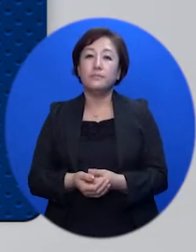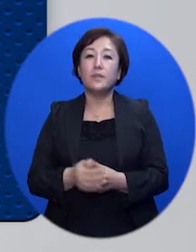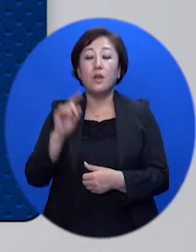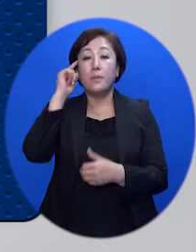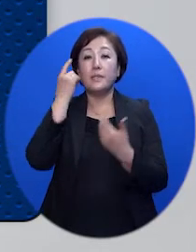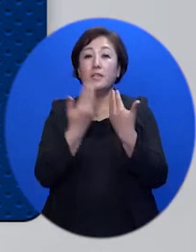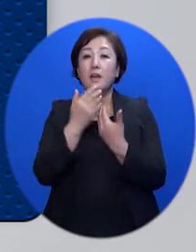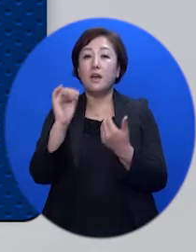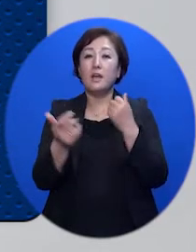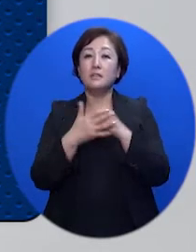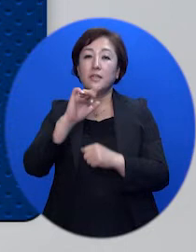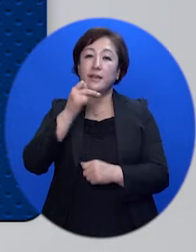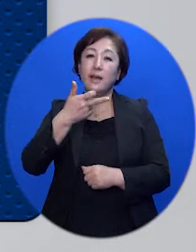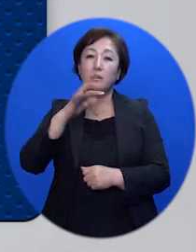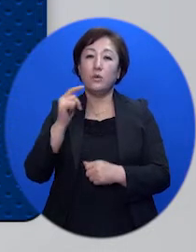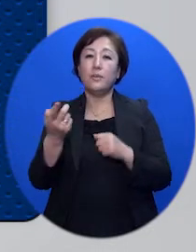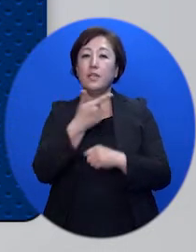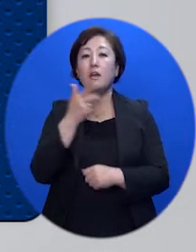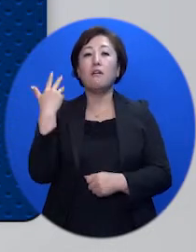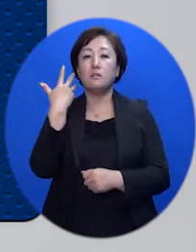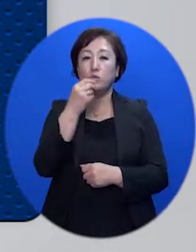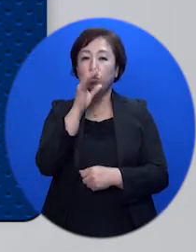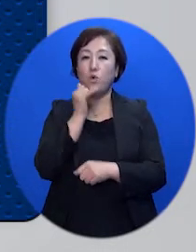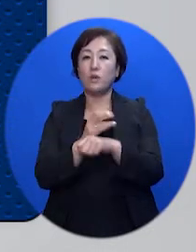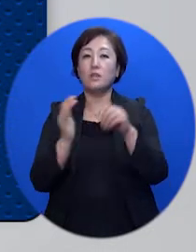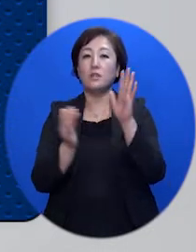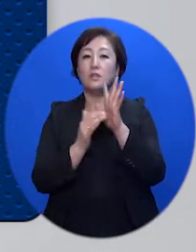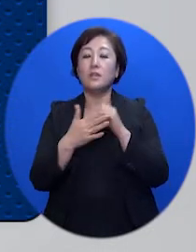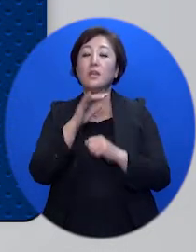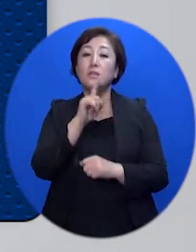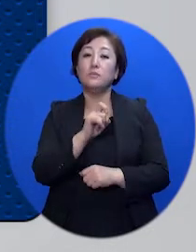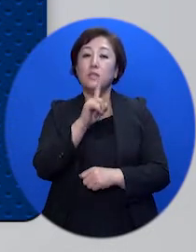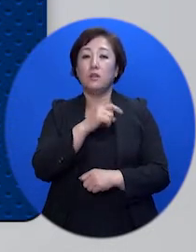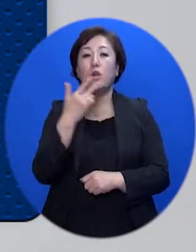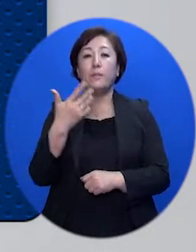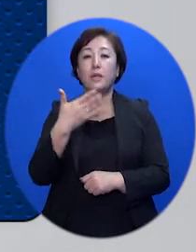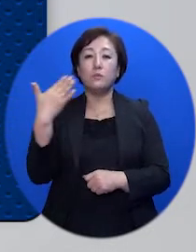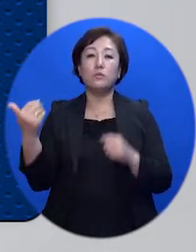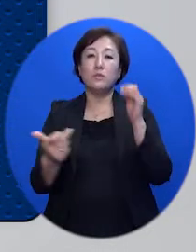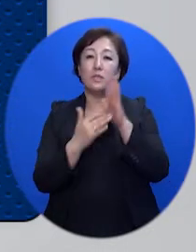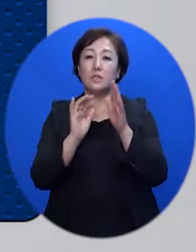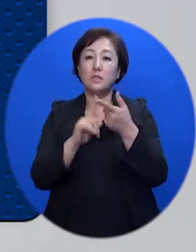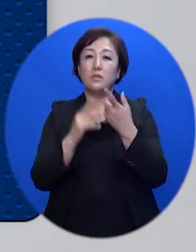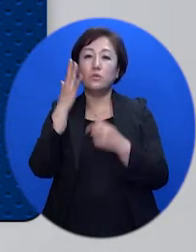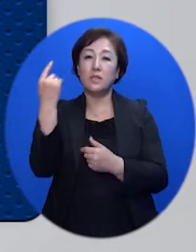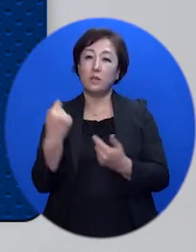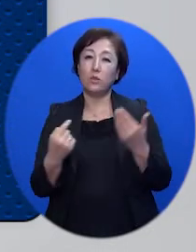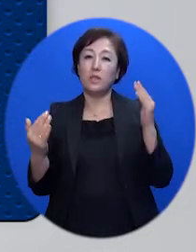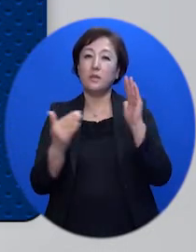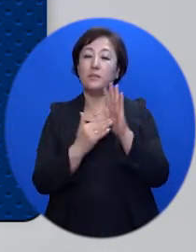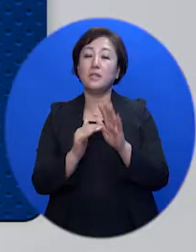거부할 수 없는 카르멘의 치명적인 유혹이 11월 8일과 9일 울산을 찾아옵니다.